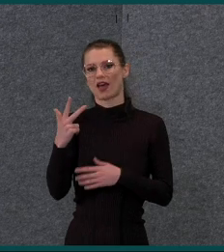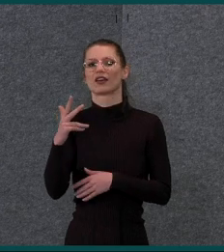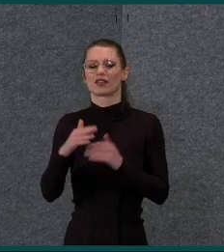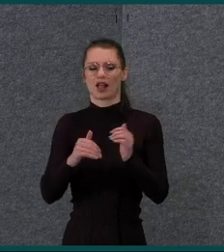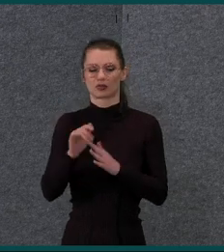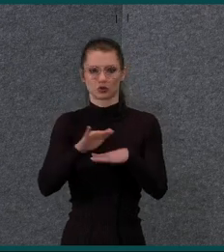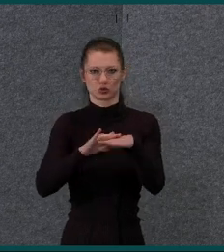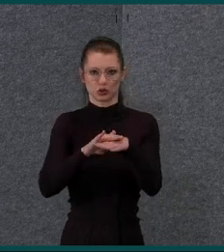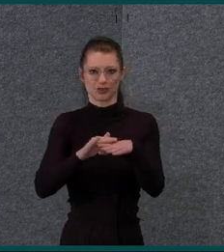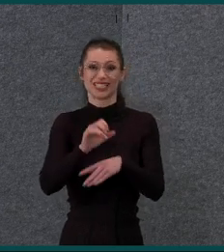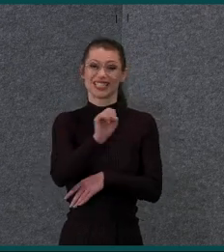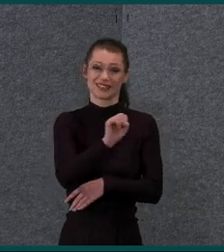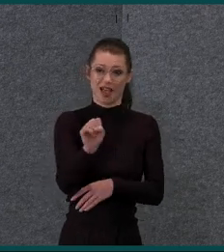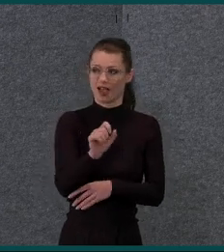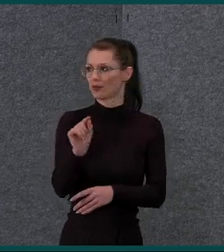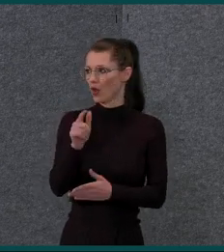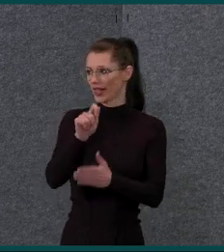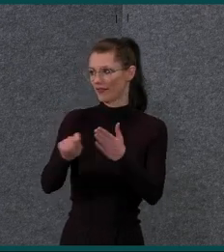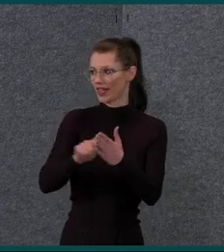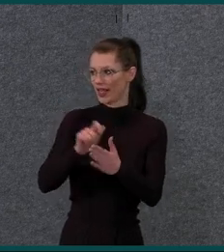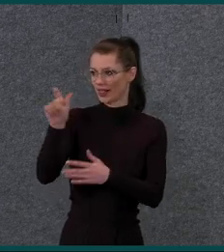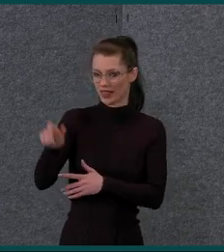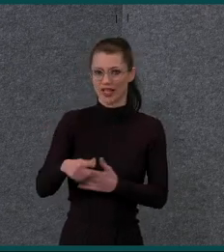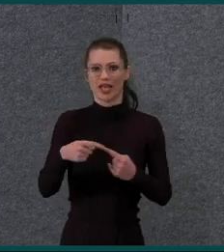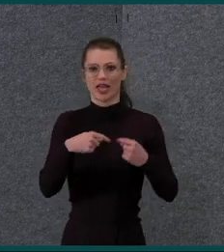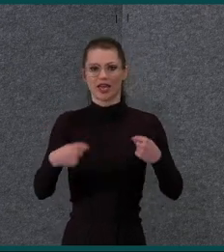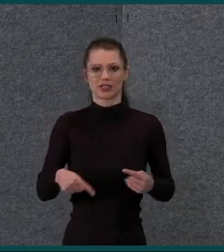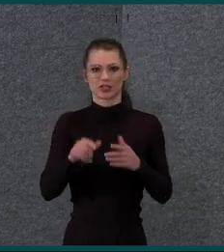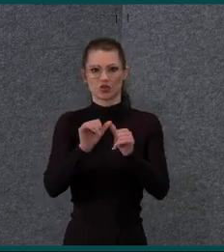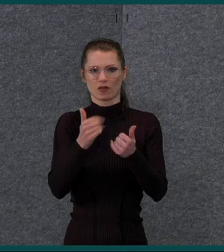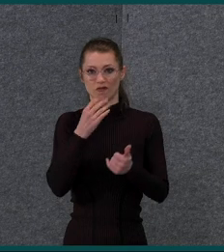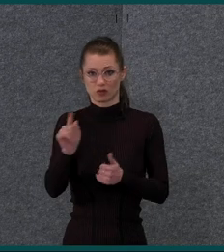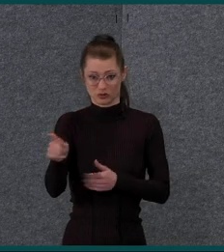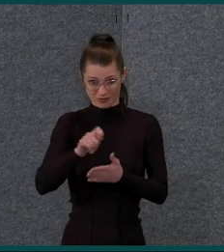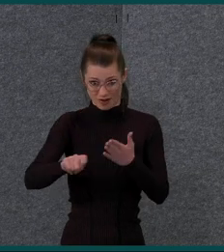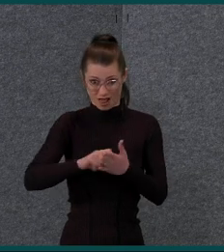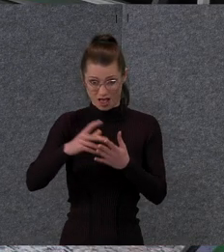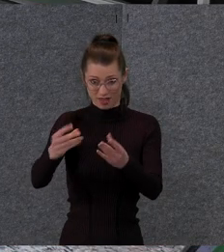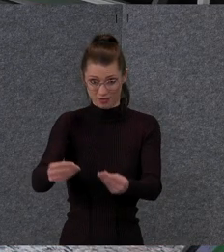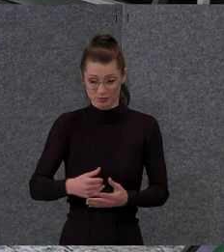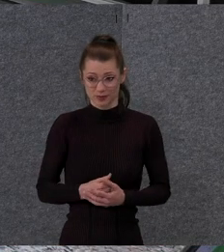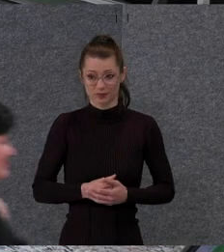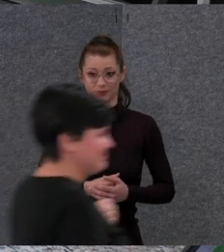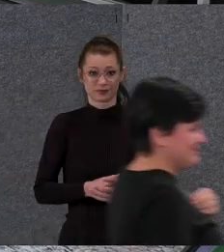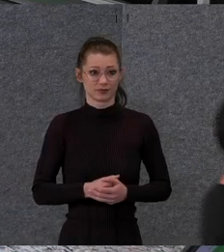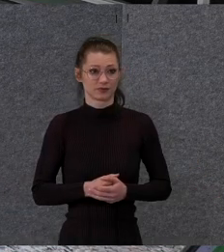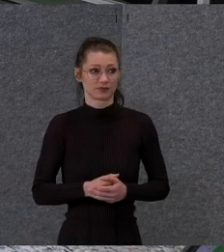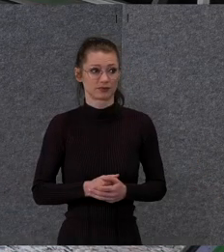Entschuldigung bitte. Sarah, du bist gewählt. Herzlichen Glückwunsch. Nimmst du die Wahl an?